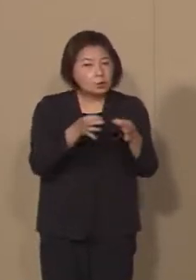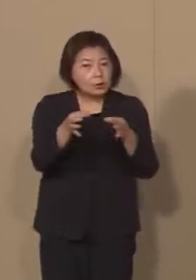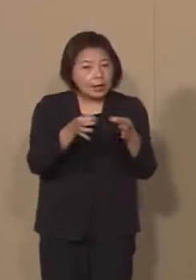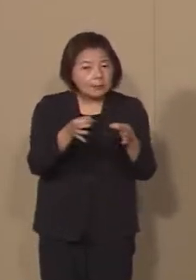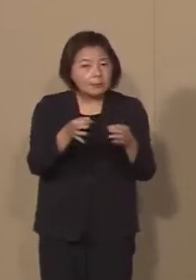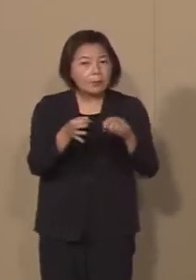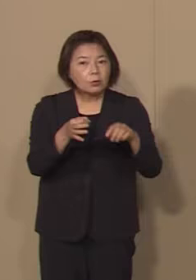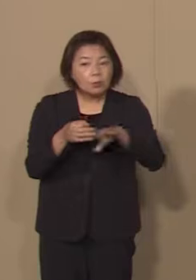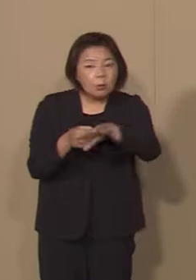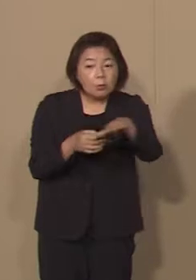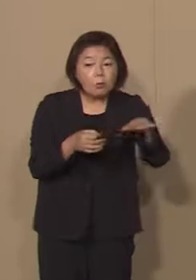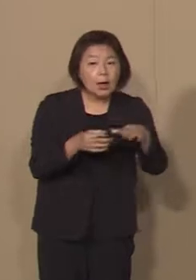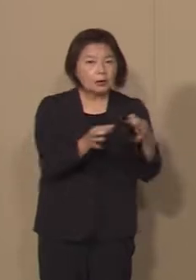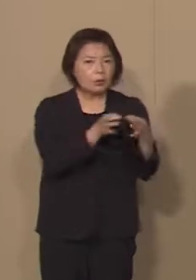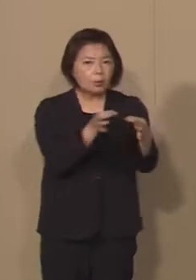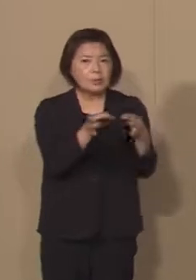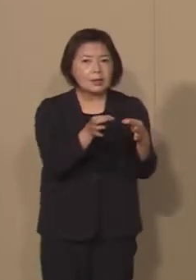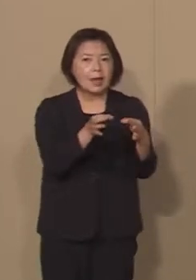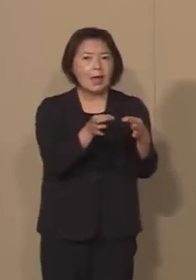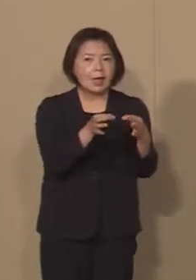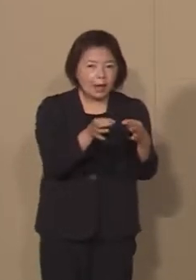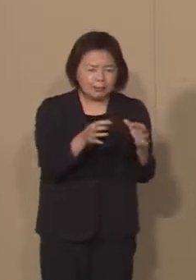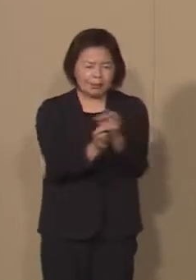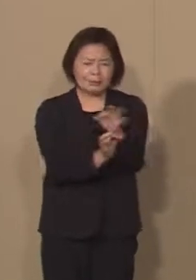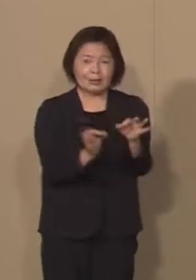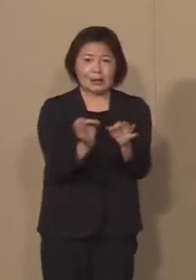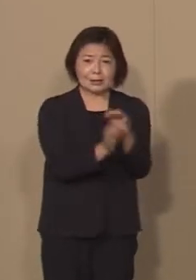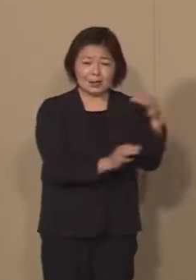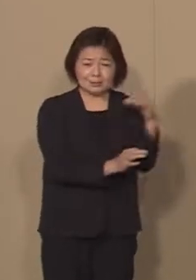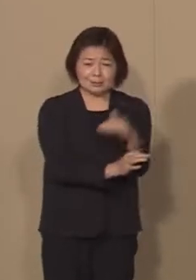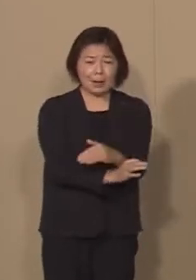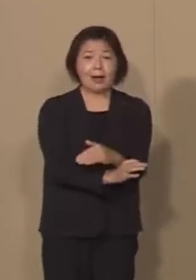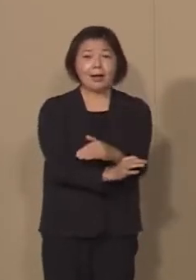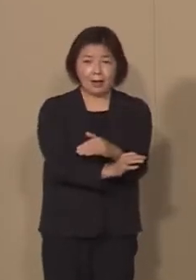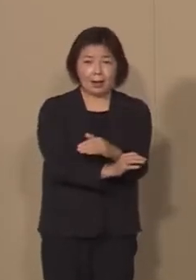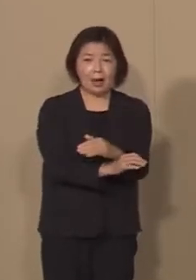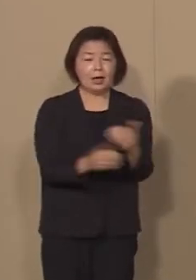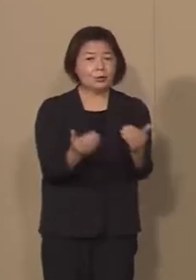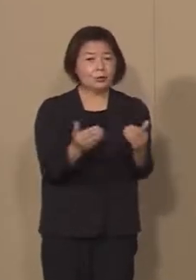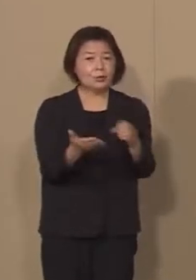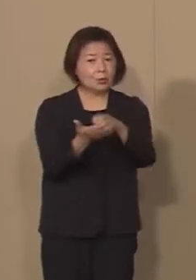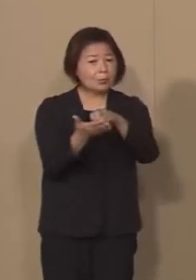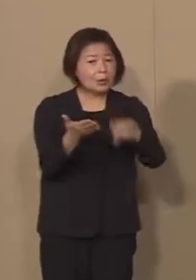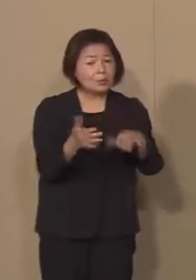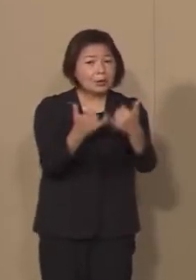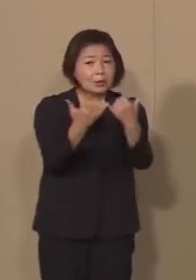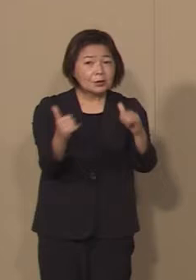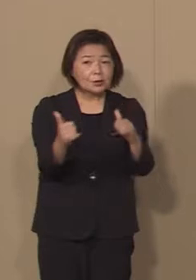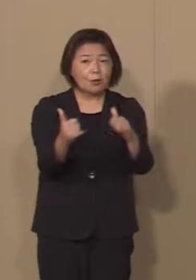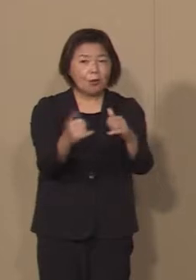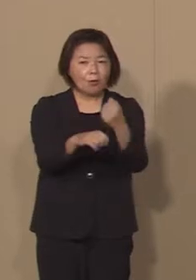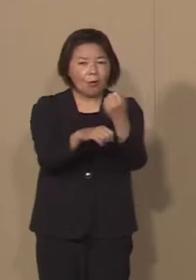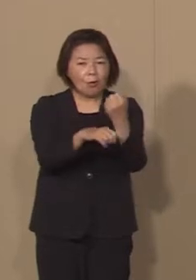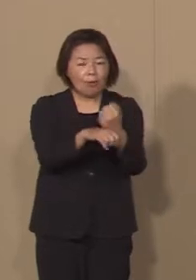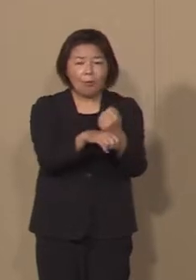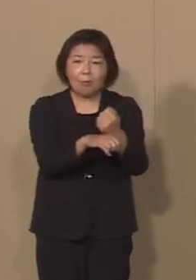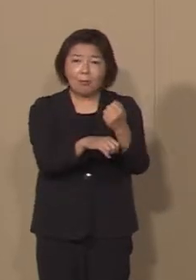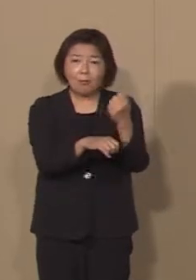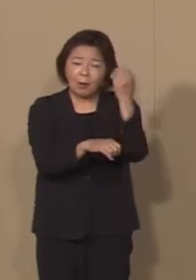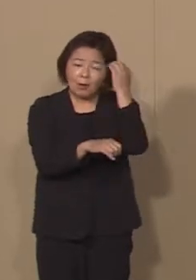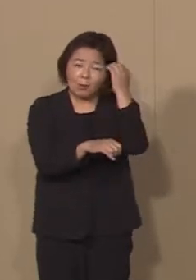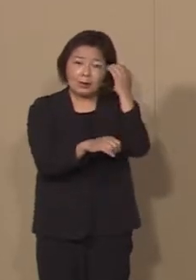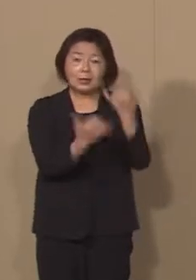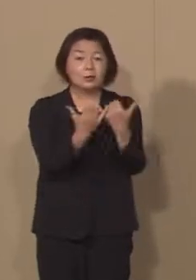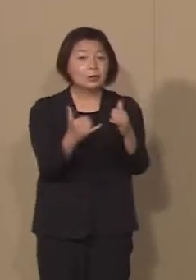サプライヤさんと彼はもう大打撃を受けてねはい廃業している悲惨な人たちがいっぱいいるわけですよ失業している人たちは